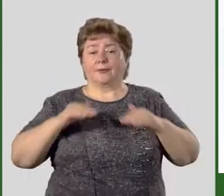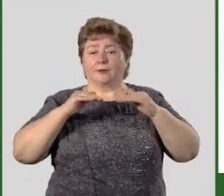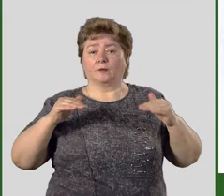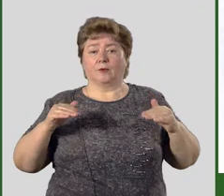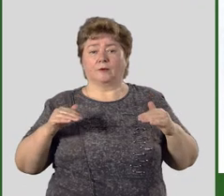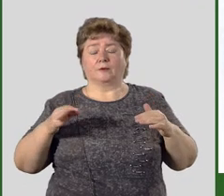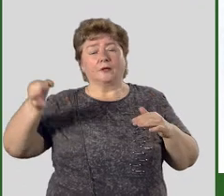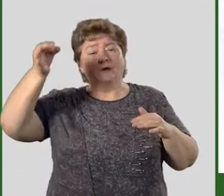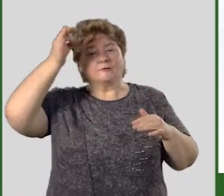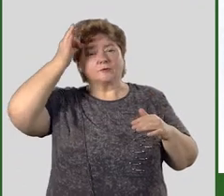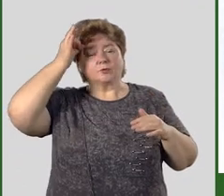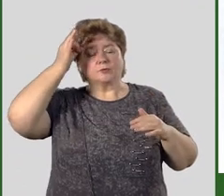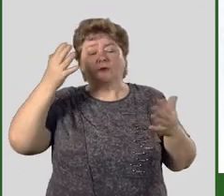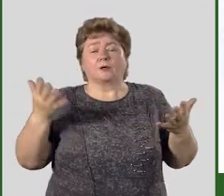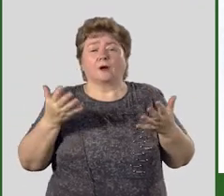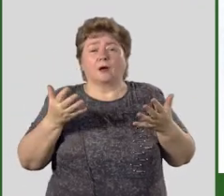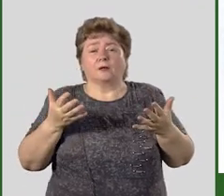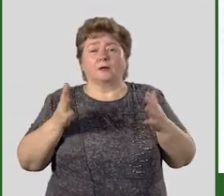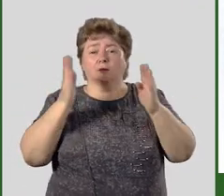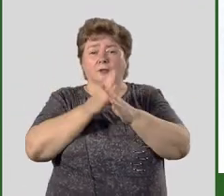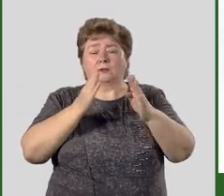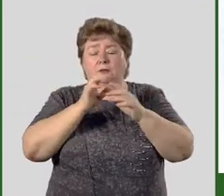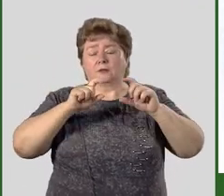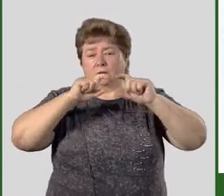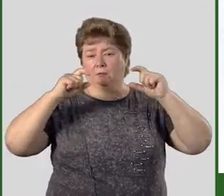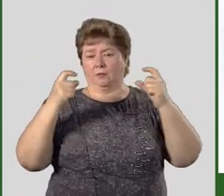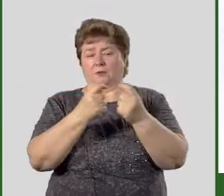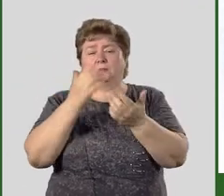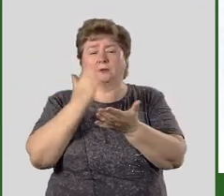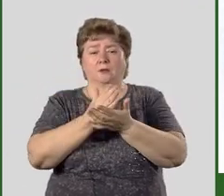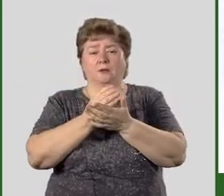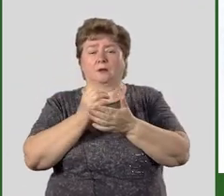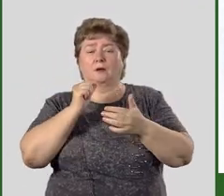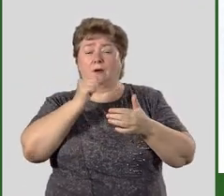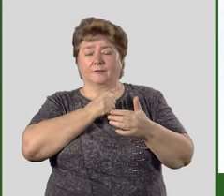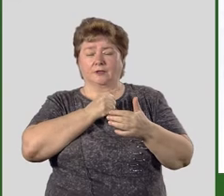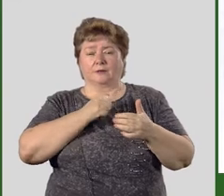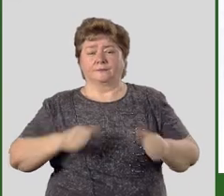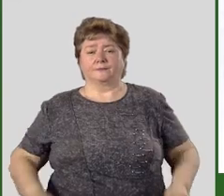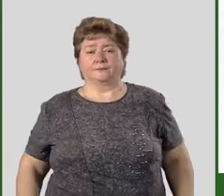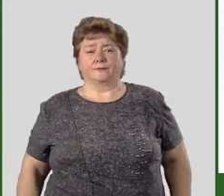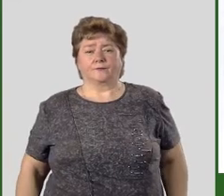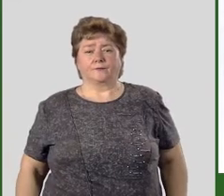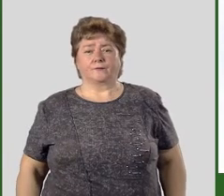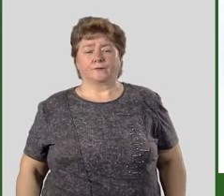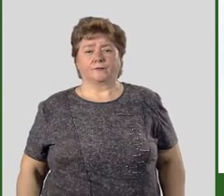Ребята, вспомните, в каких климатических поясах расположена Африка.